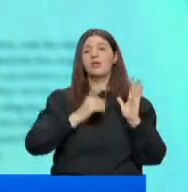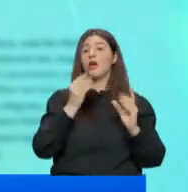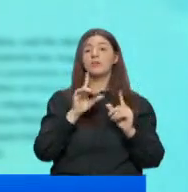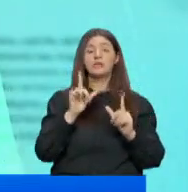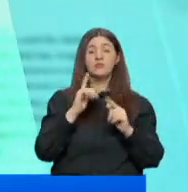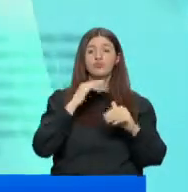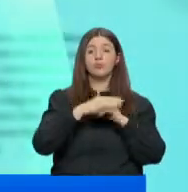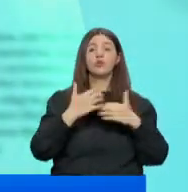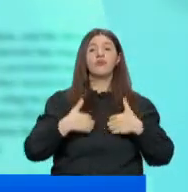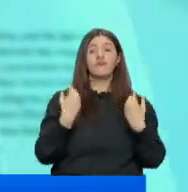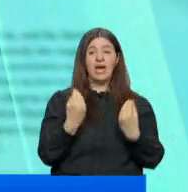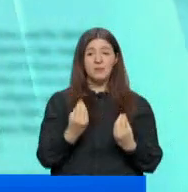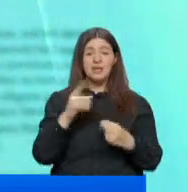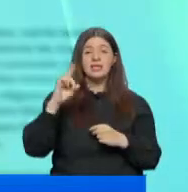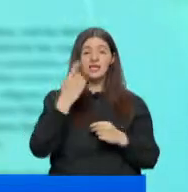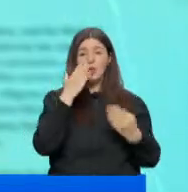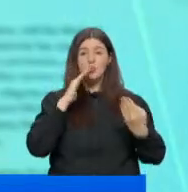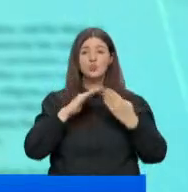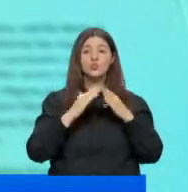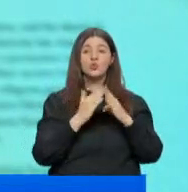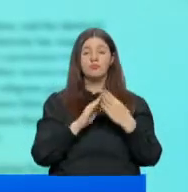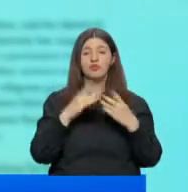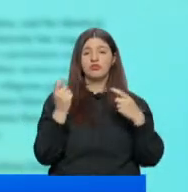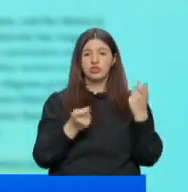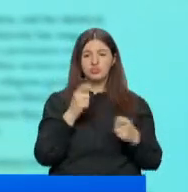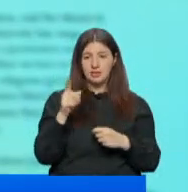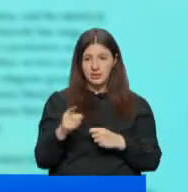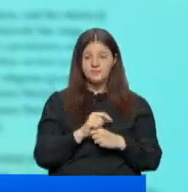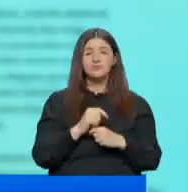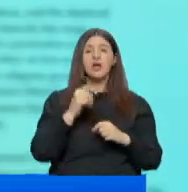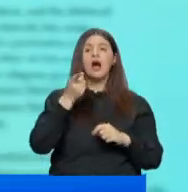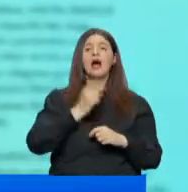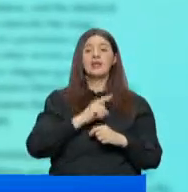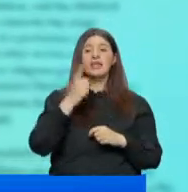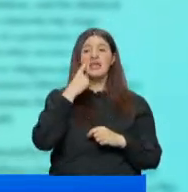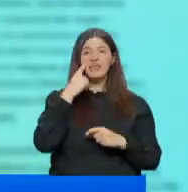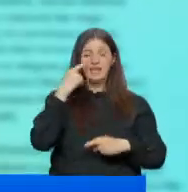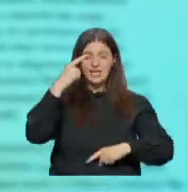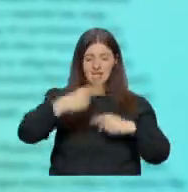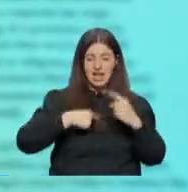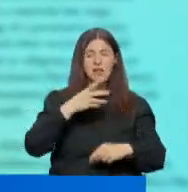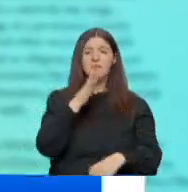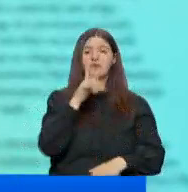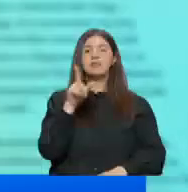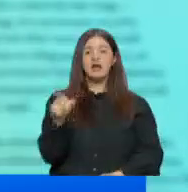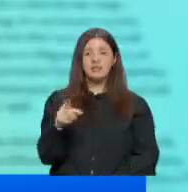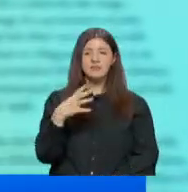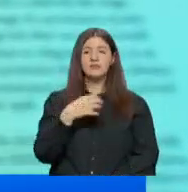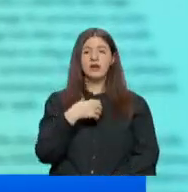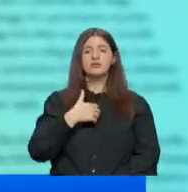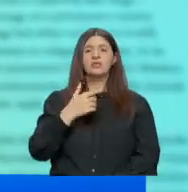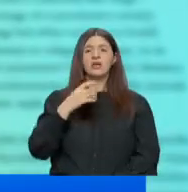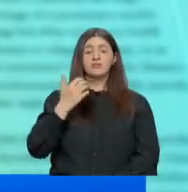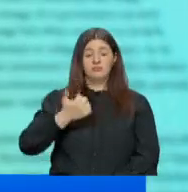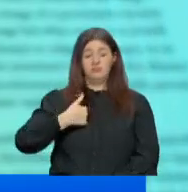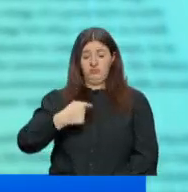olmamalı, topluma güven vermeli, liderle uyumlu çalışmalı. Adayın devletin geleneklerini bilmesi lazım, kendi